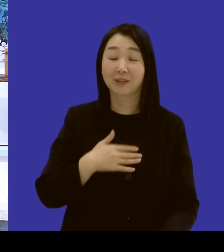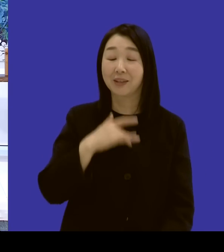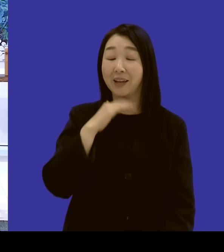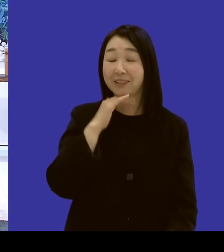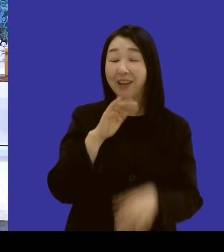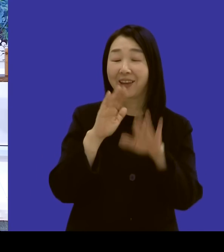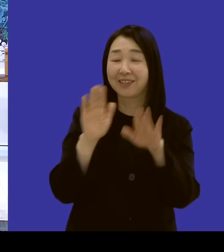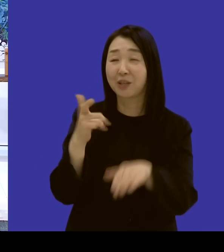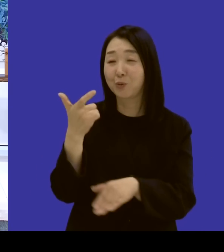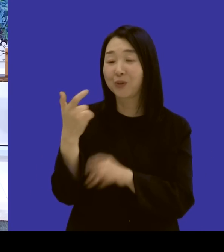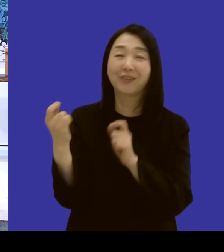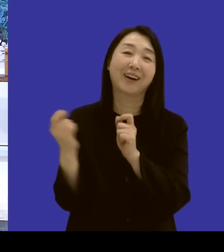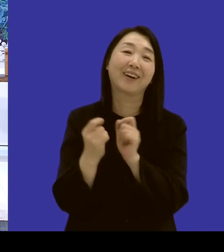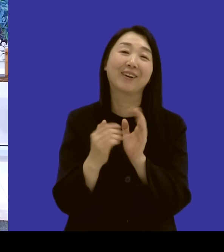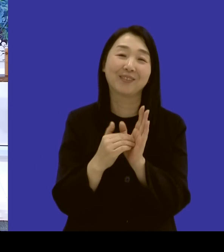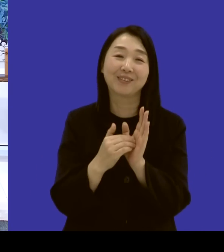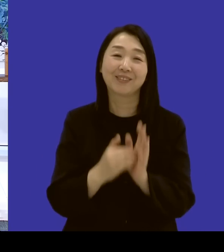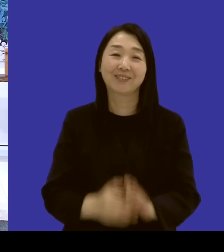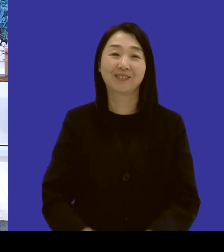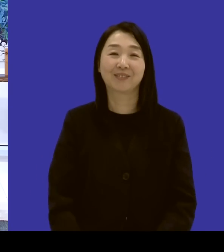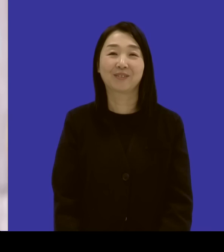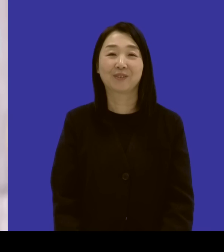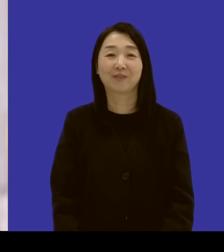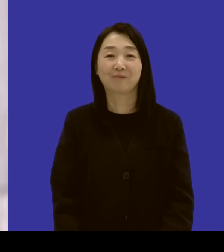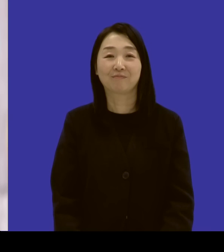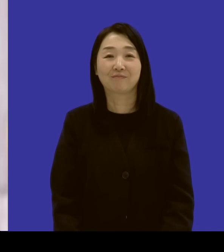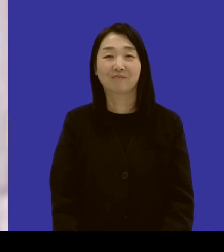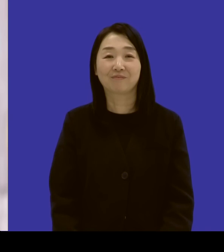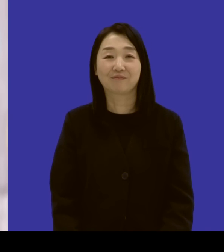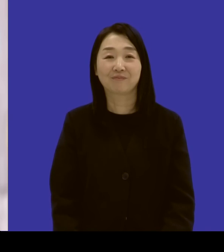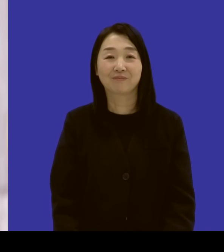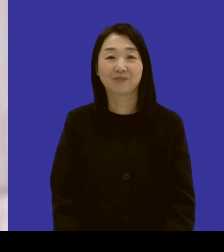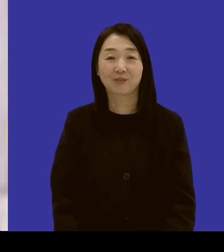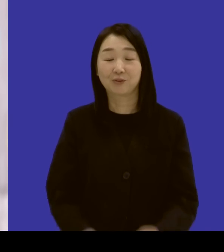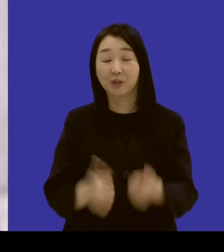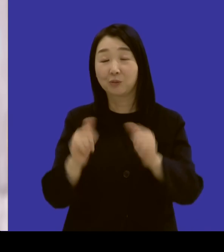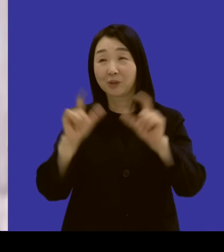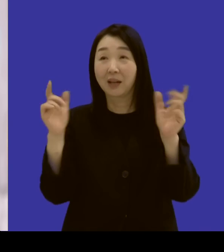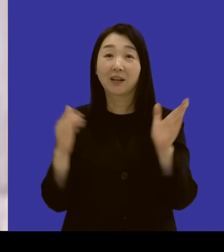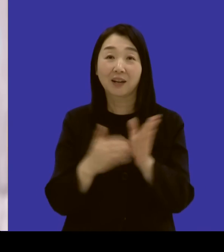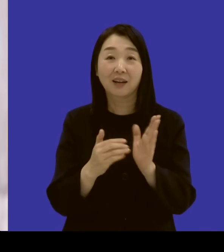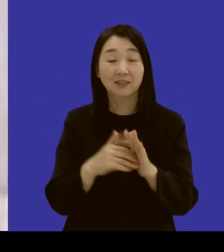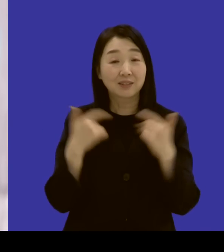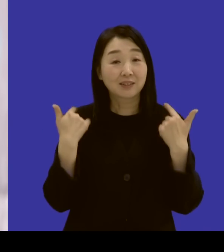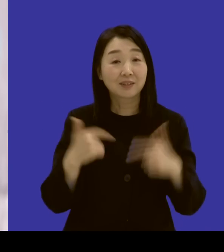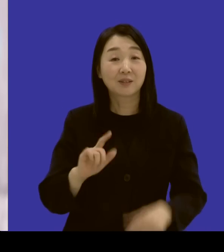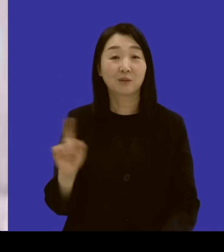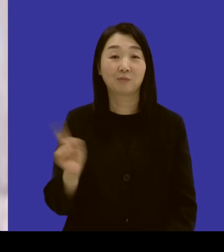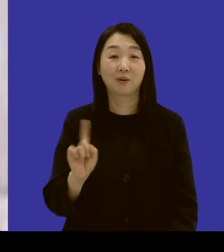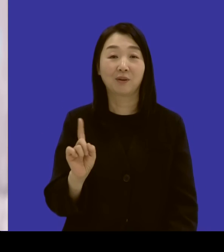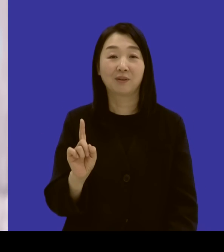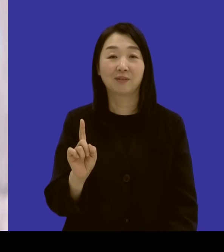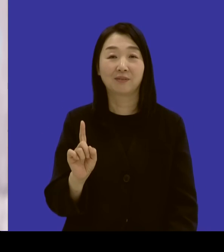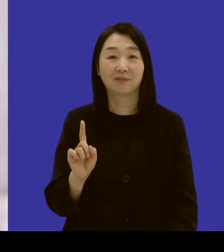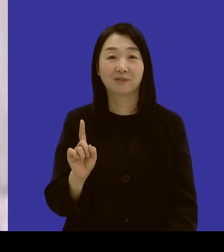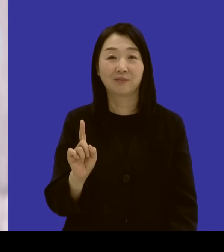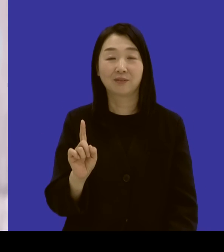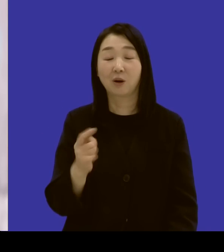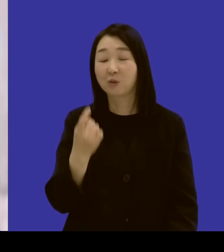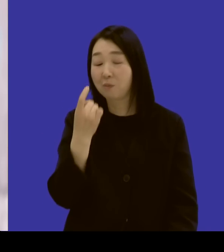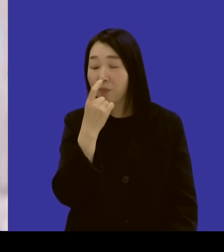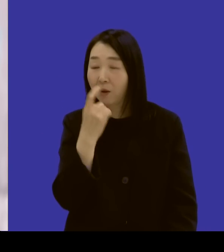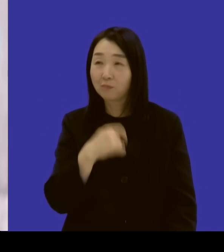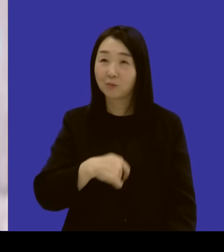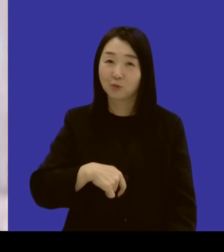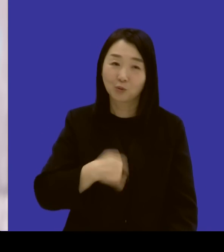육자를 바라보는 나이가 됐어요. 근데 우리가 죽는 날까지 늘 어떤 배움 또